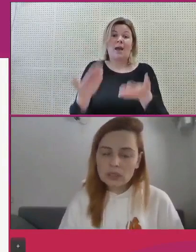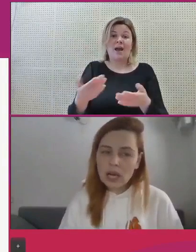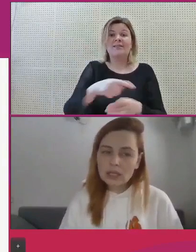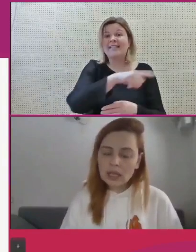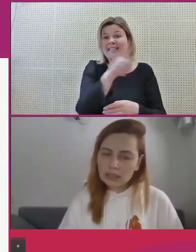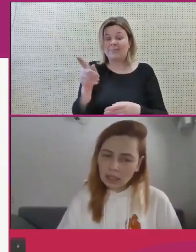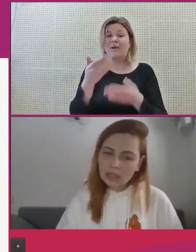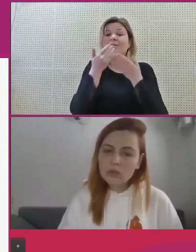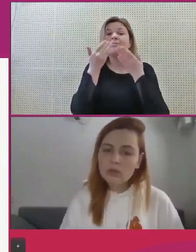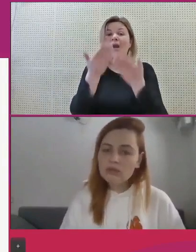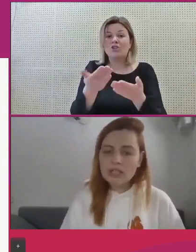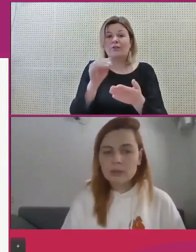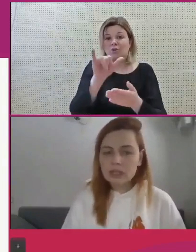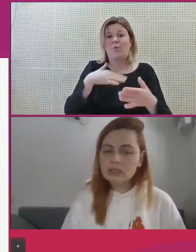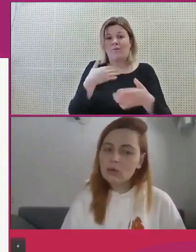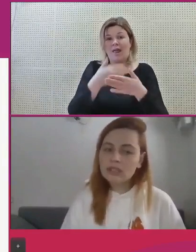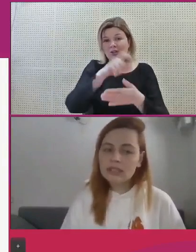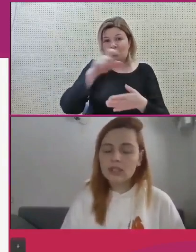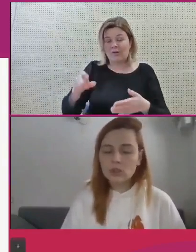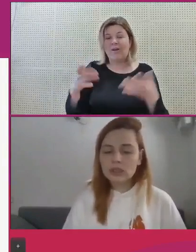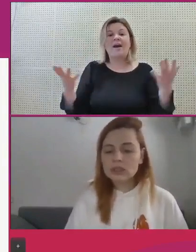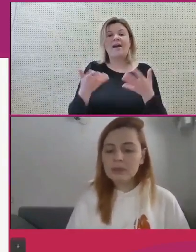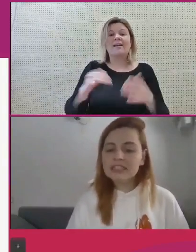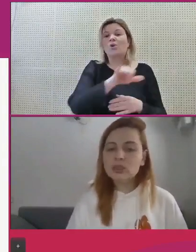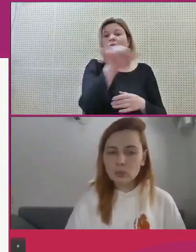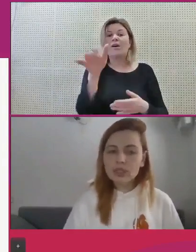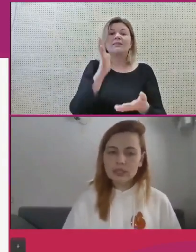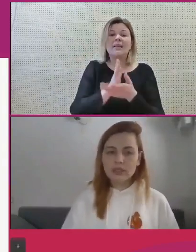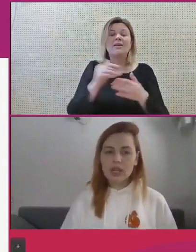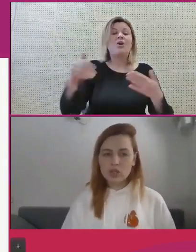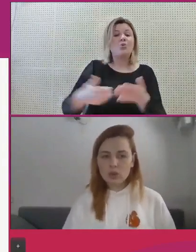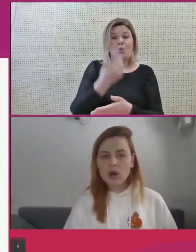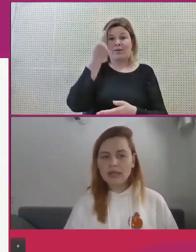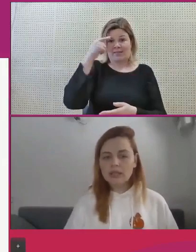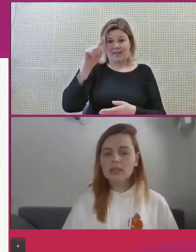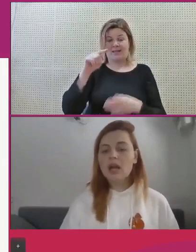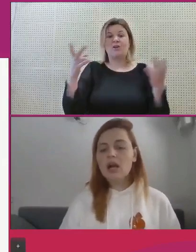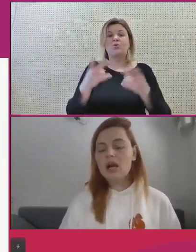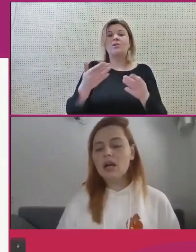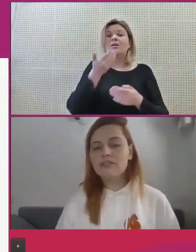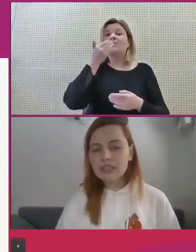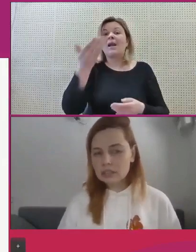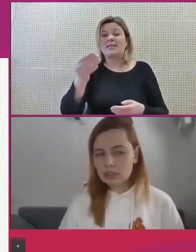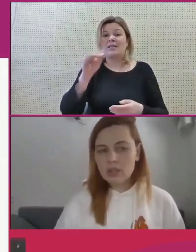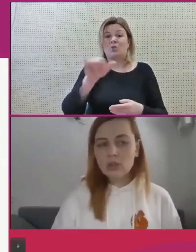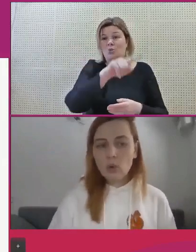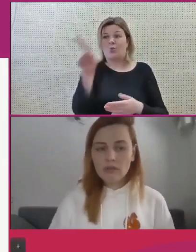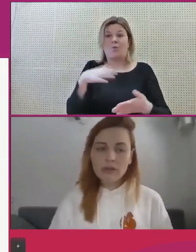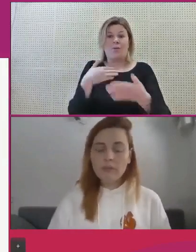спрашивать у них, а какие у вас есть новые идеи, то есть спросить у них, а что они